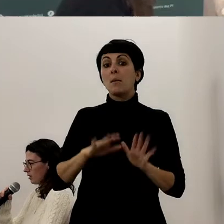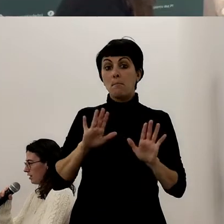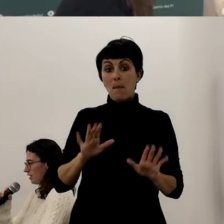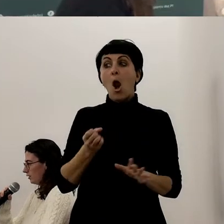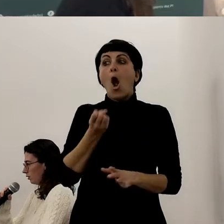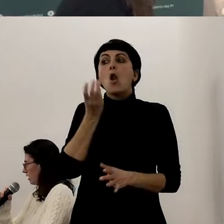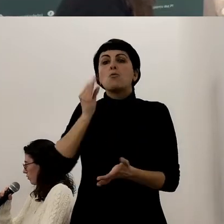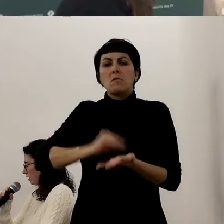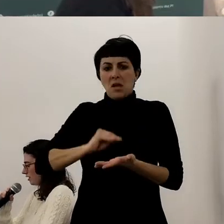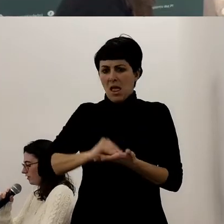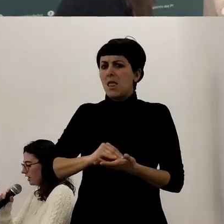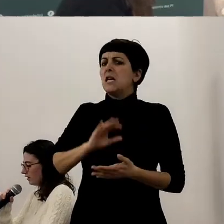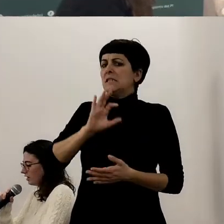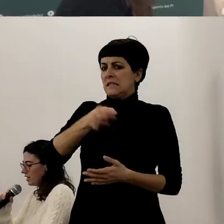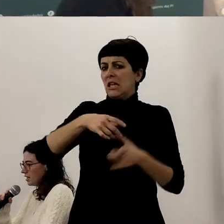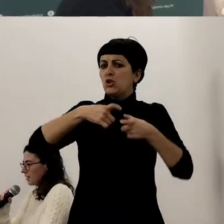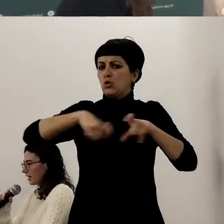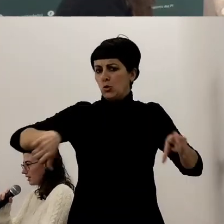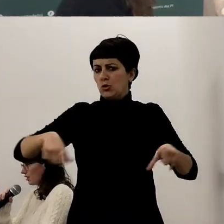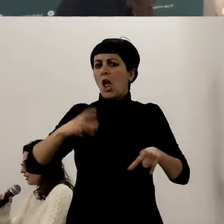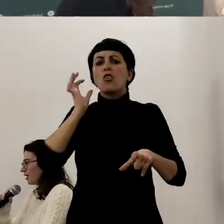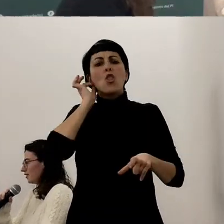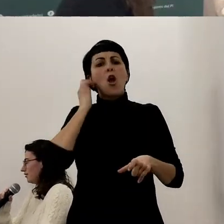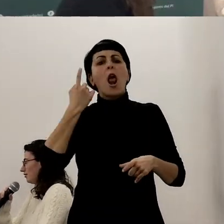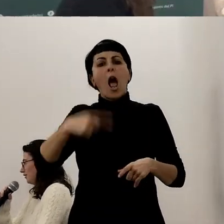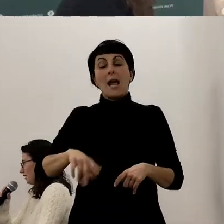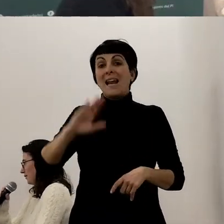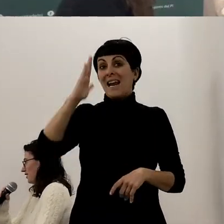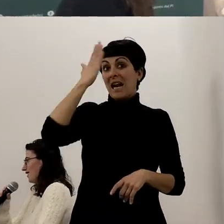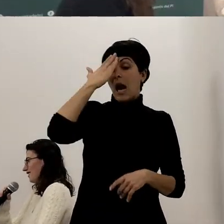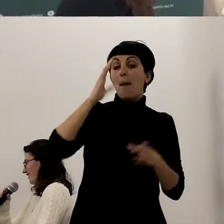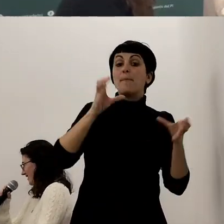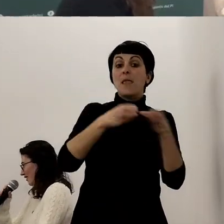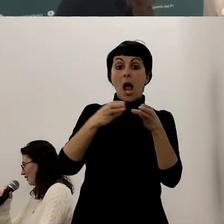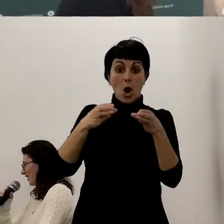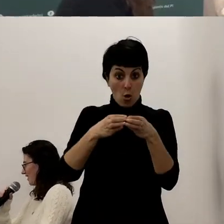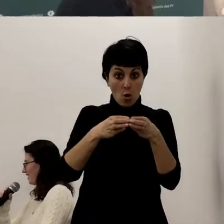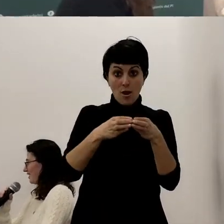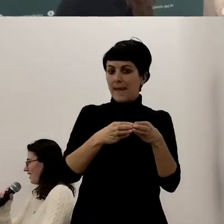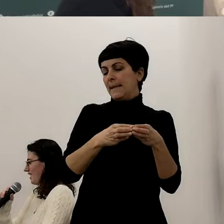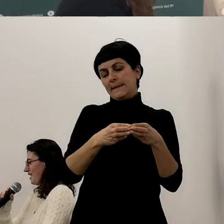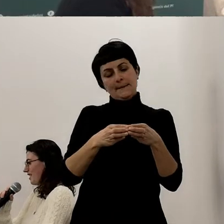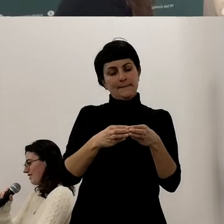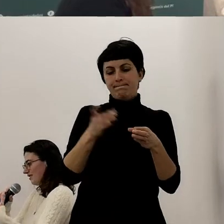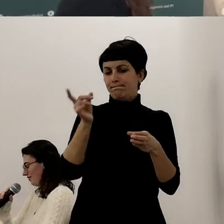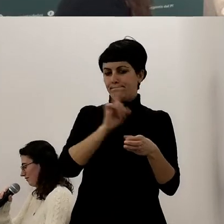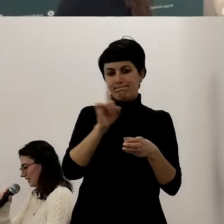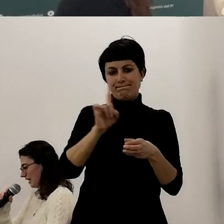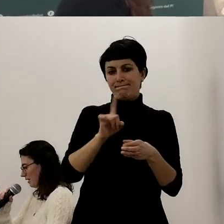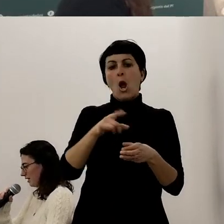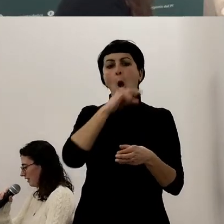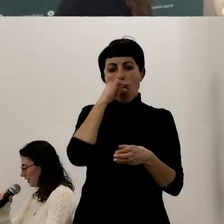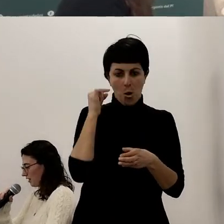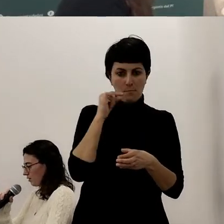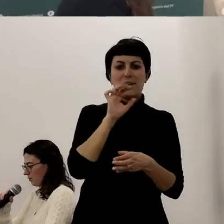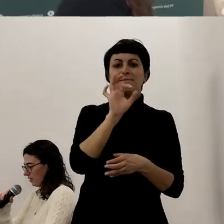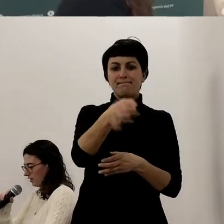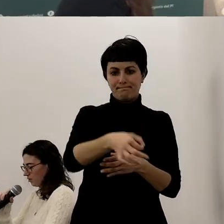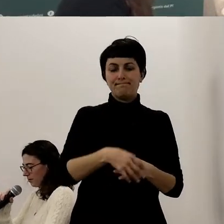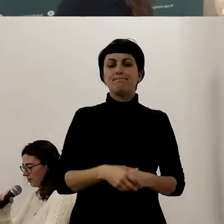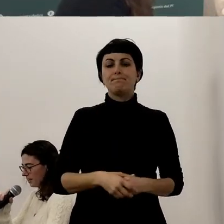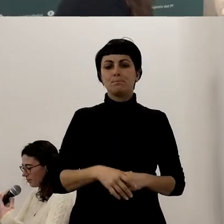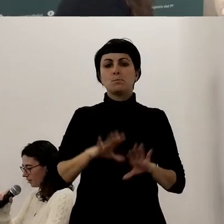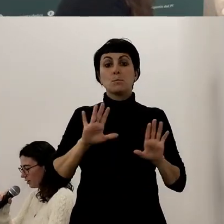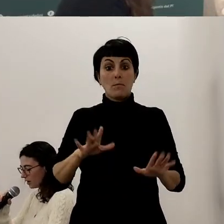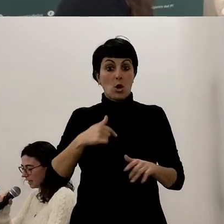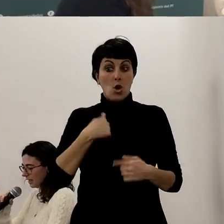presència de dones a totes les juntes al final. Caps de colla i presidents, ja no tants. També la meva entitat és això, no sé